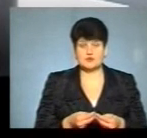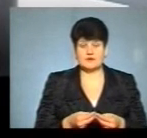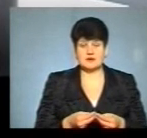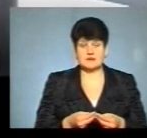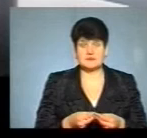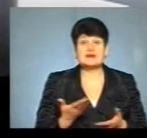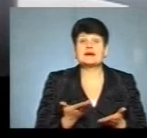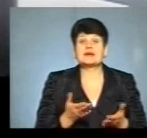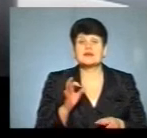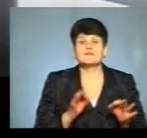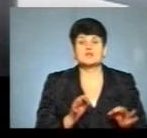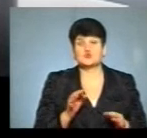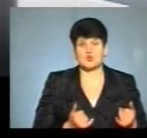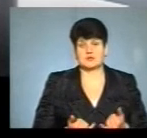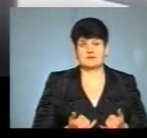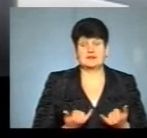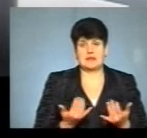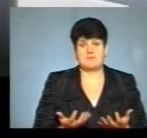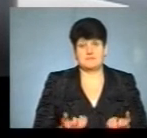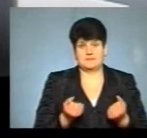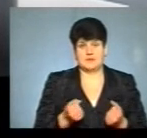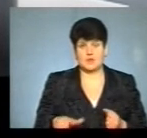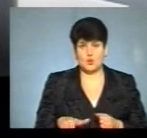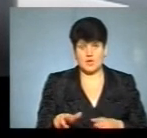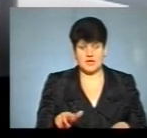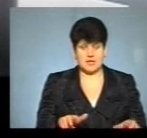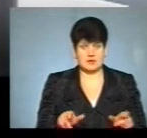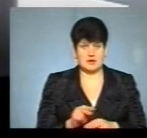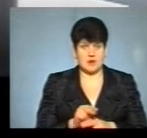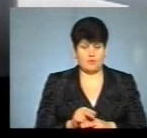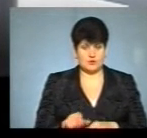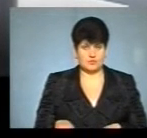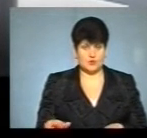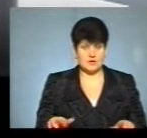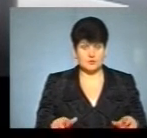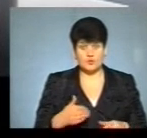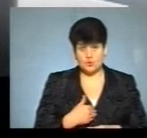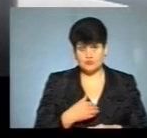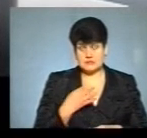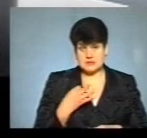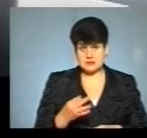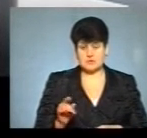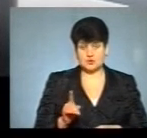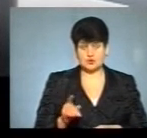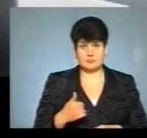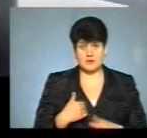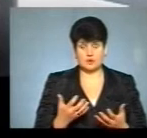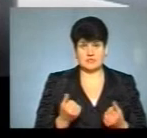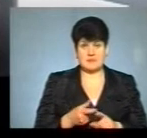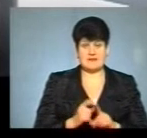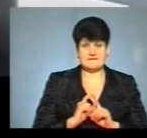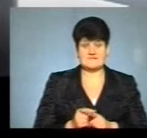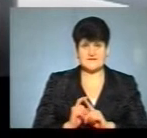співвідсотків для утримання доріг і для ремонтів проведення, то я вам хочу сказати, що ми отримали